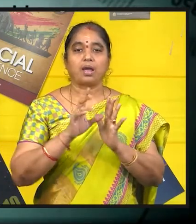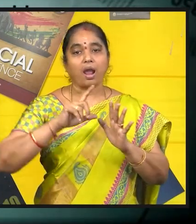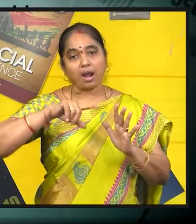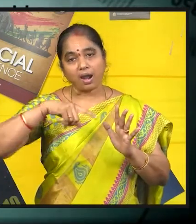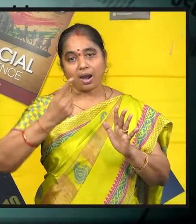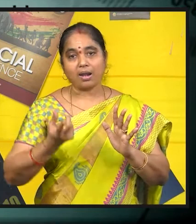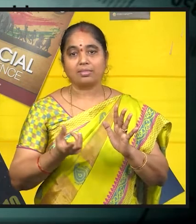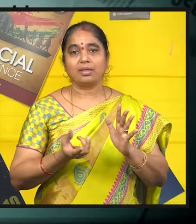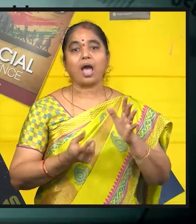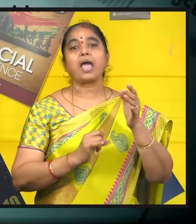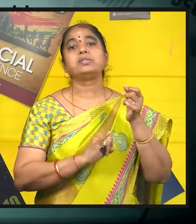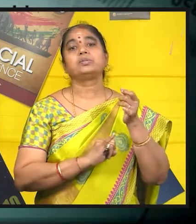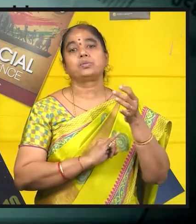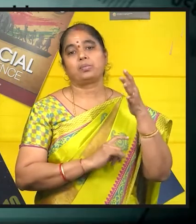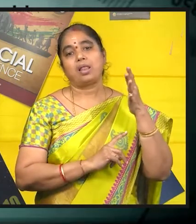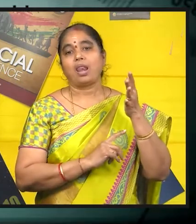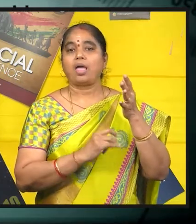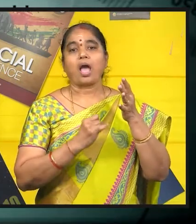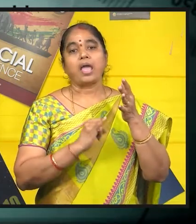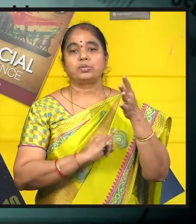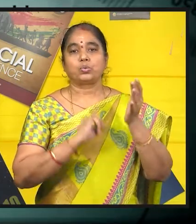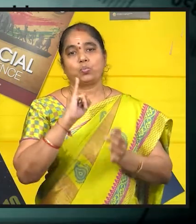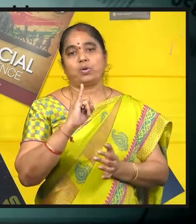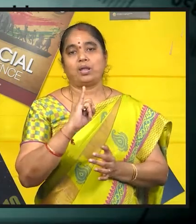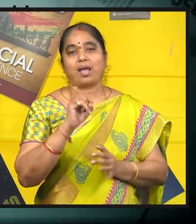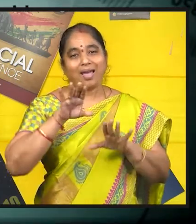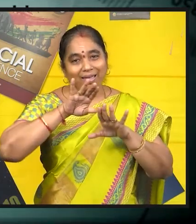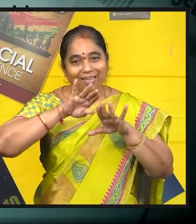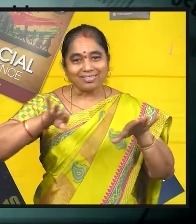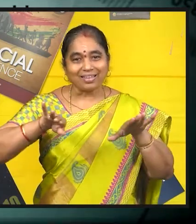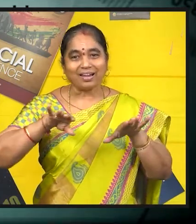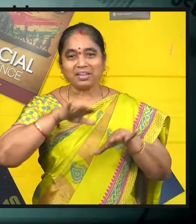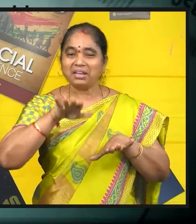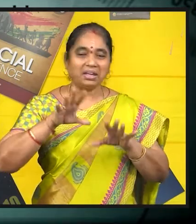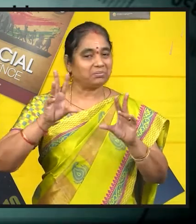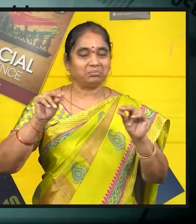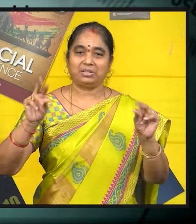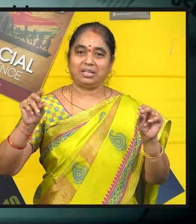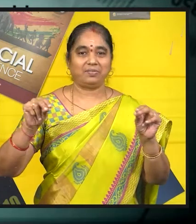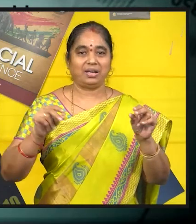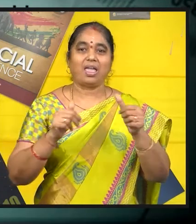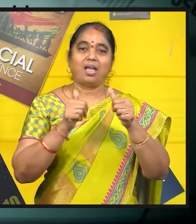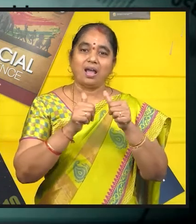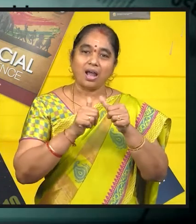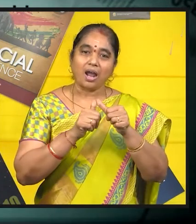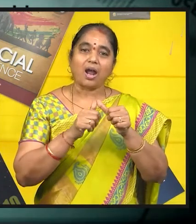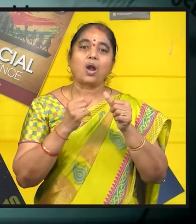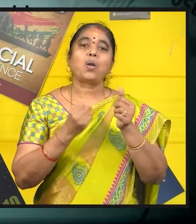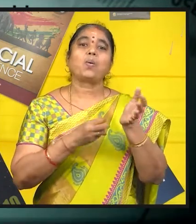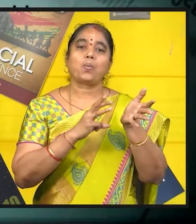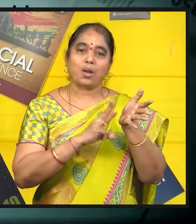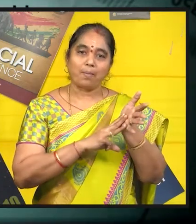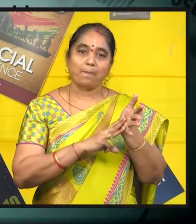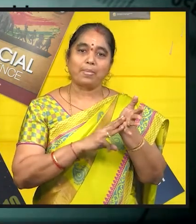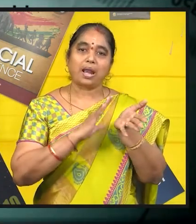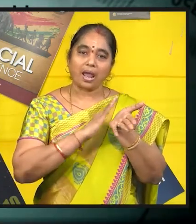அதற்கடுத்தது, ஐசோடோப்புகளுக்கு என்று தனித்த இடம் நமக்கு தேவையில்லை. ஏன்னா அணு எண்ணை பொறுத்த வரைக்கும் அணு எண் ஹைட்ரஜனுக்கு 1 தான்,